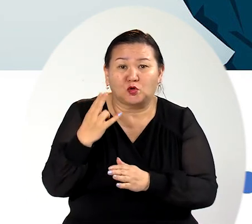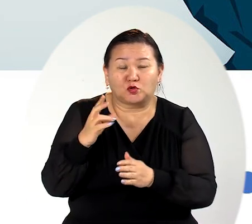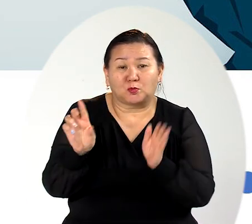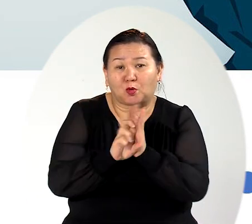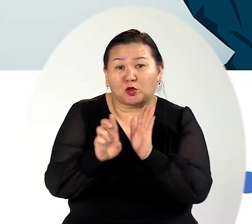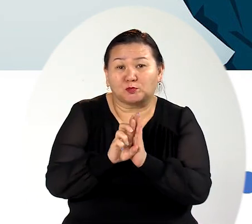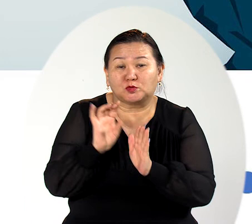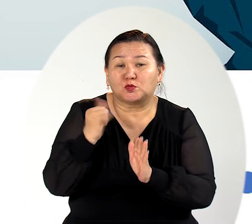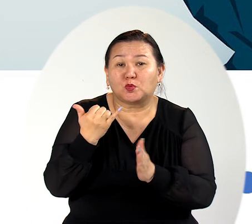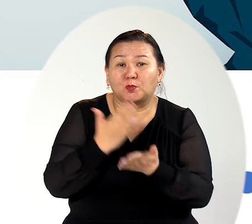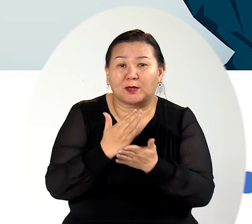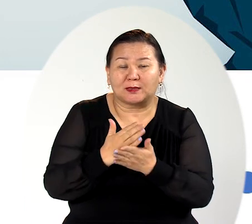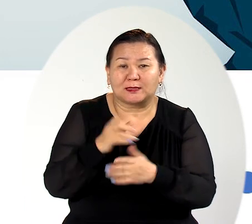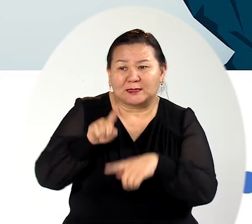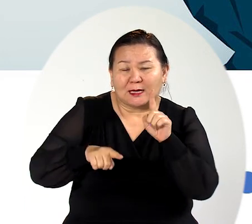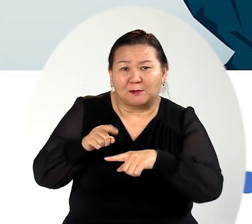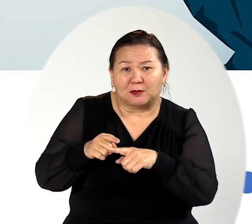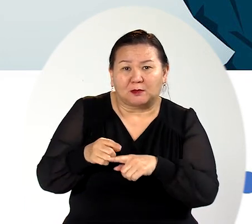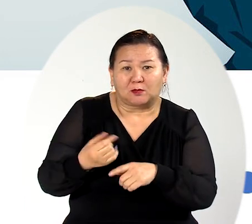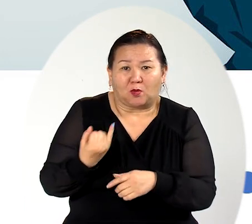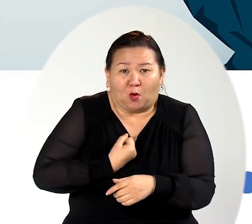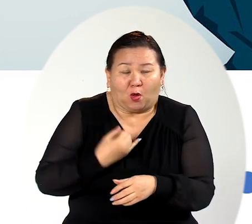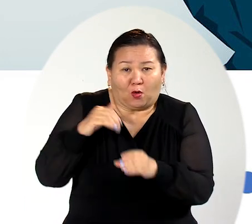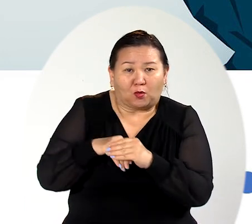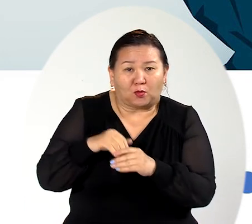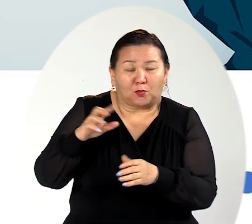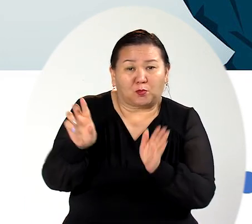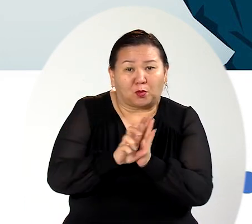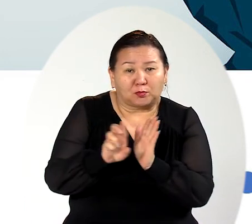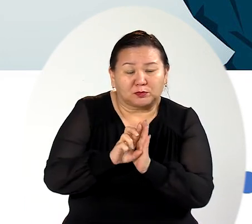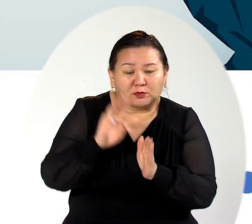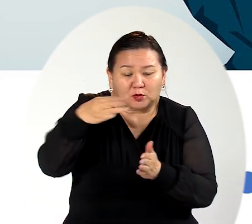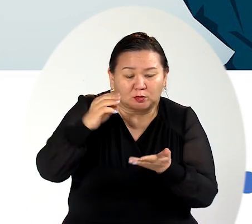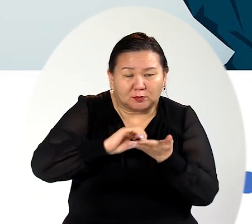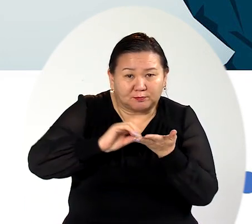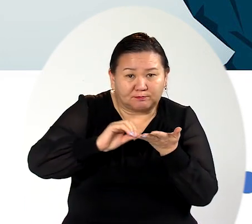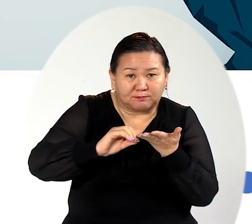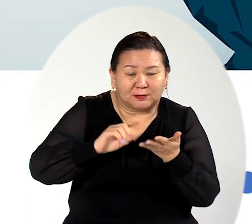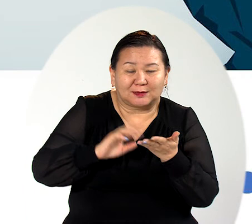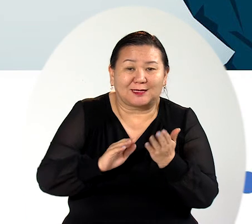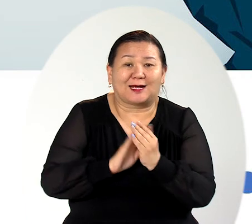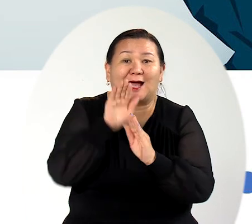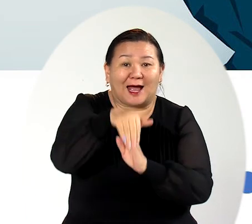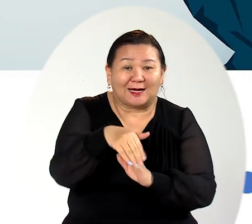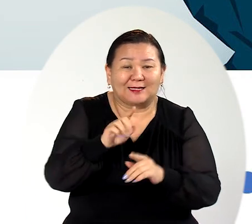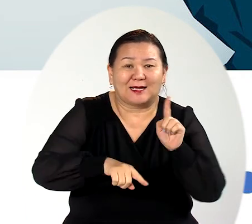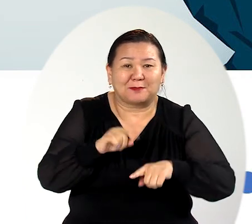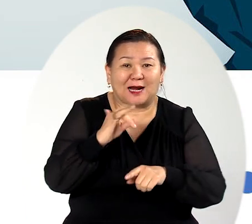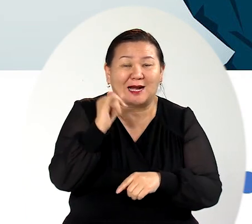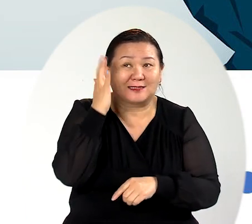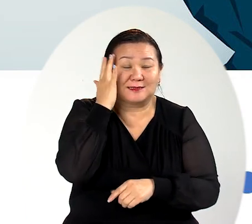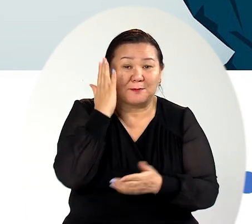бололцоонууд дээр маань ямар эрсдэл тулгамдах боломжтой вэ гэдгээ тодорхойлж гаргаад түүнээс гарах ямар арга замууд байдгийг